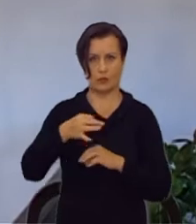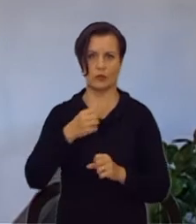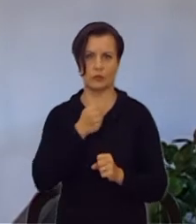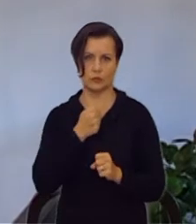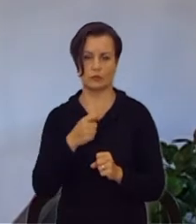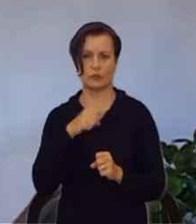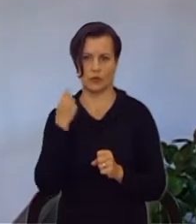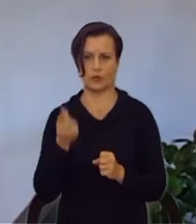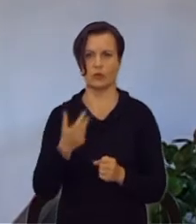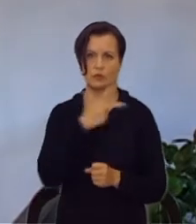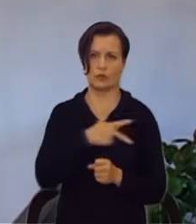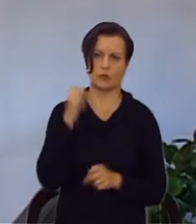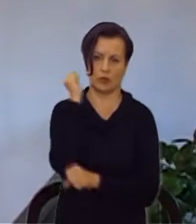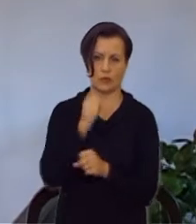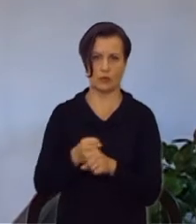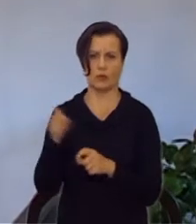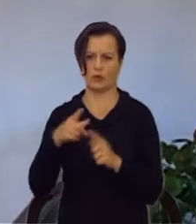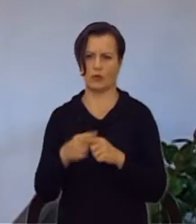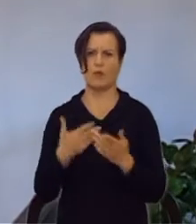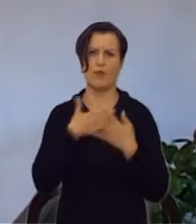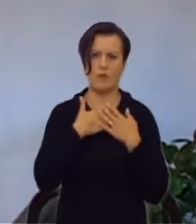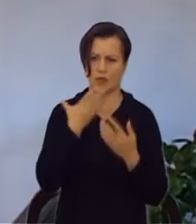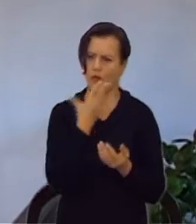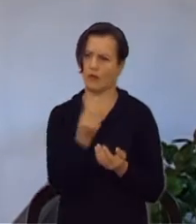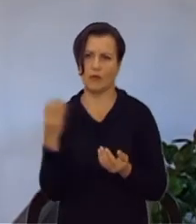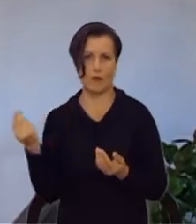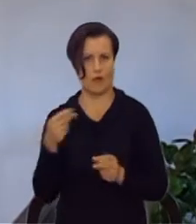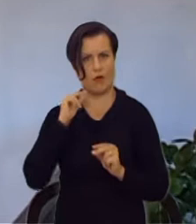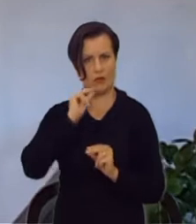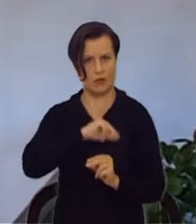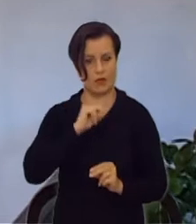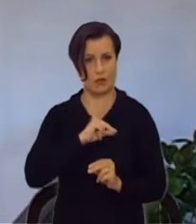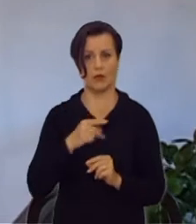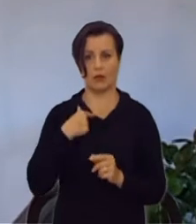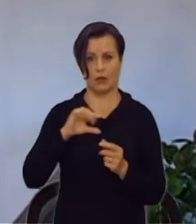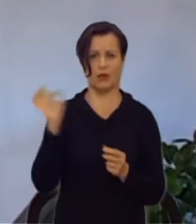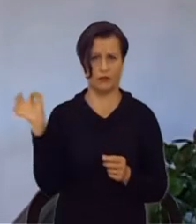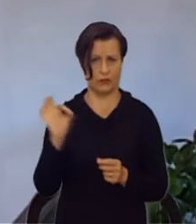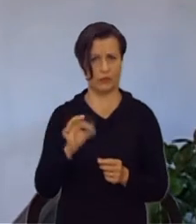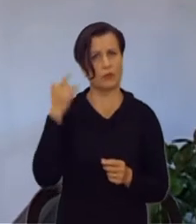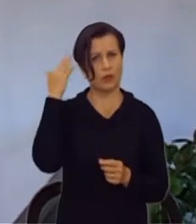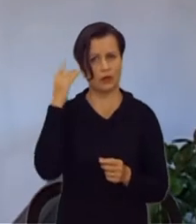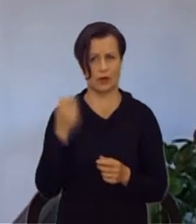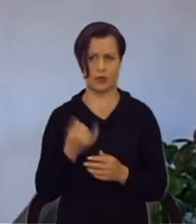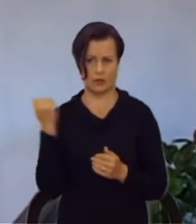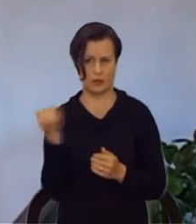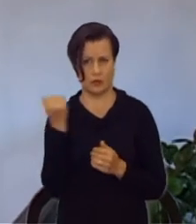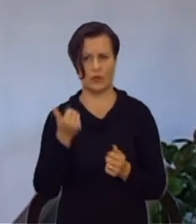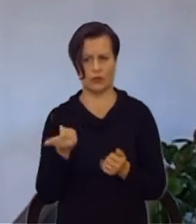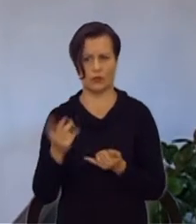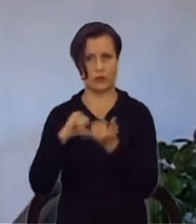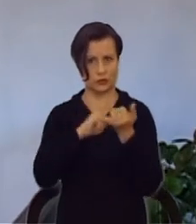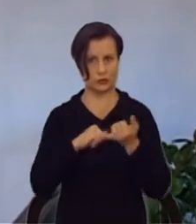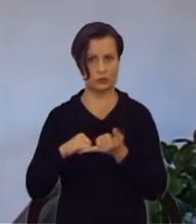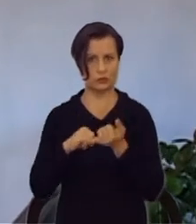nuostabių socialinių darbuotojų, kurie atsidavė savo darbą, kurie myli savo darbą. Aš visą laiką pagalvoju, toks įdomus paradoksas,